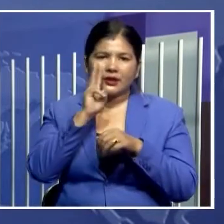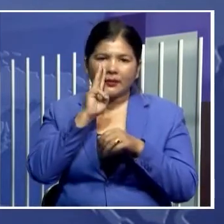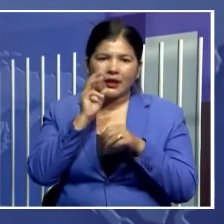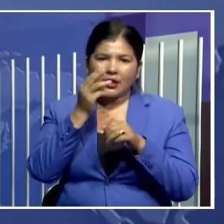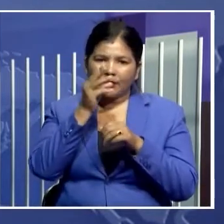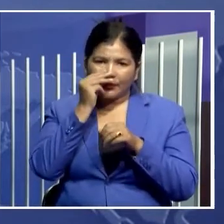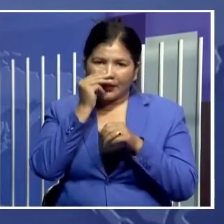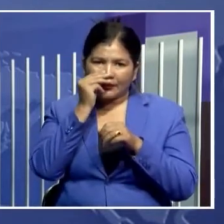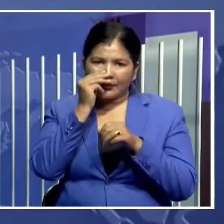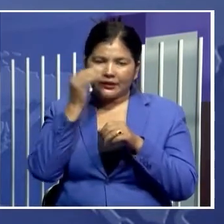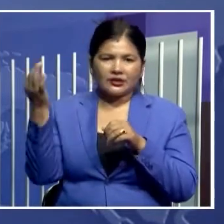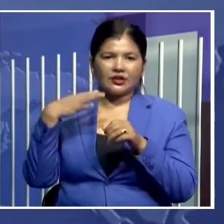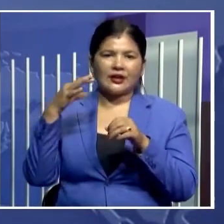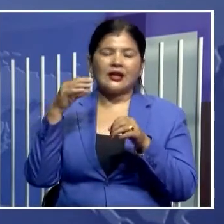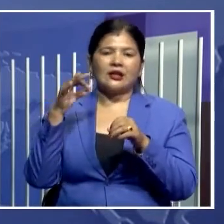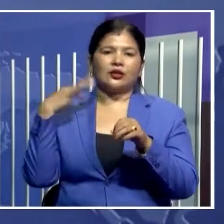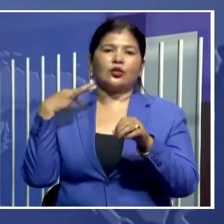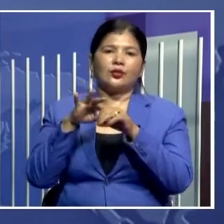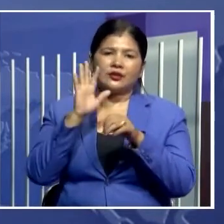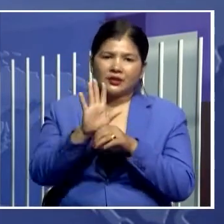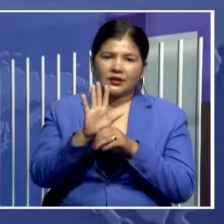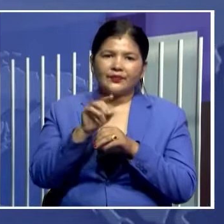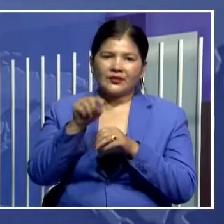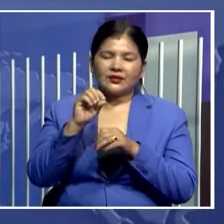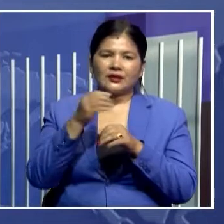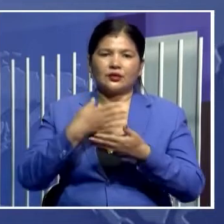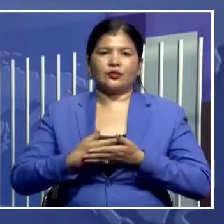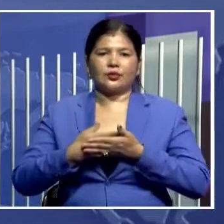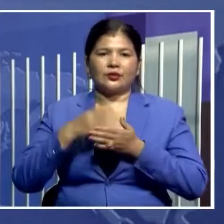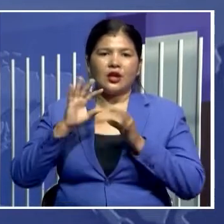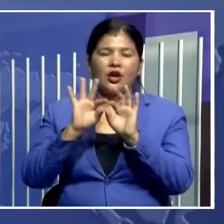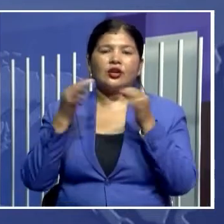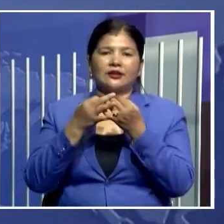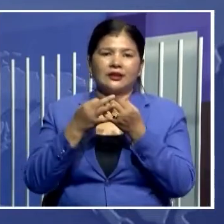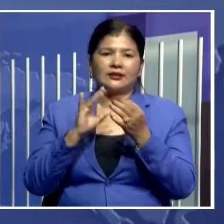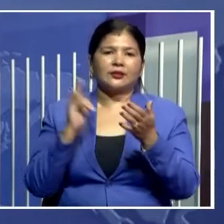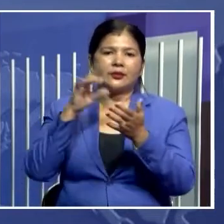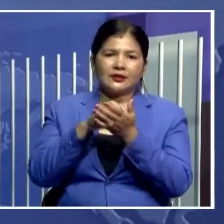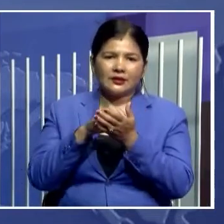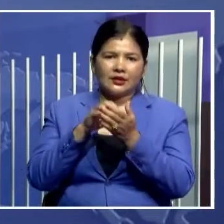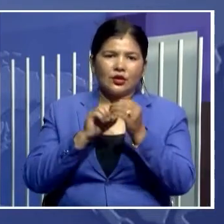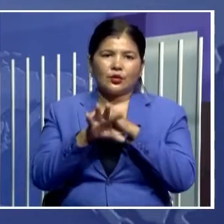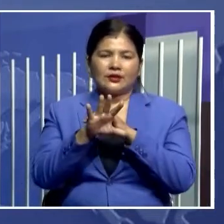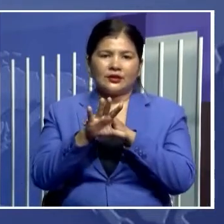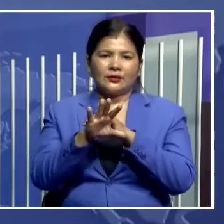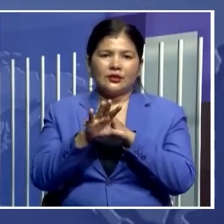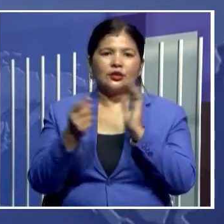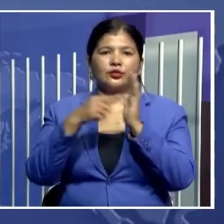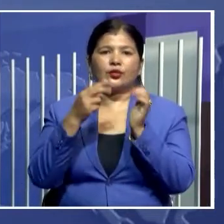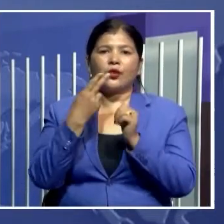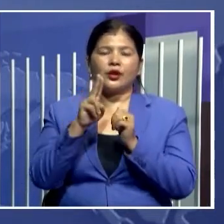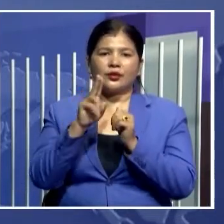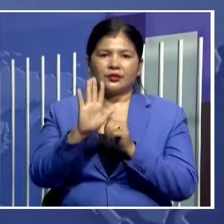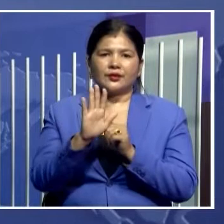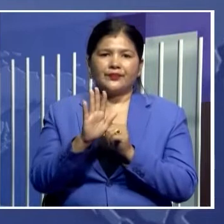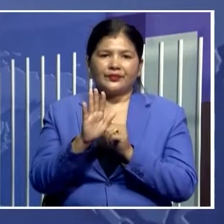पुराना गढमा नयाँ दलको उपस्थितिको विषय छ। त्यसबाहेक गौतम बुद्ध अन्तर्राष्ट्रिय विमानस्थल आजबाट औपचारिक रूपमा सुरु भएको प्रसंग पनि। तर